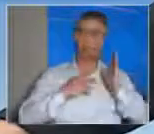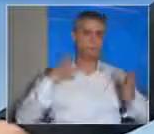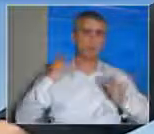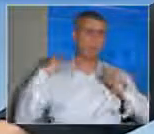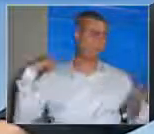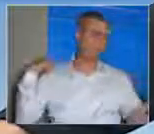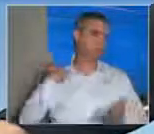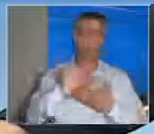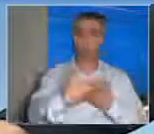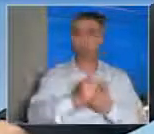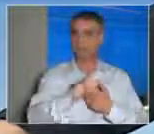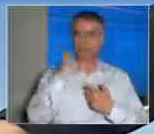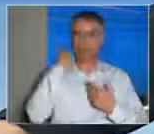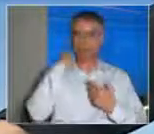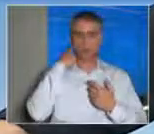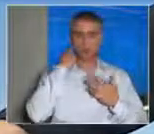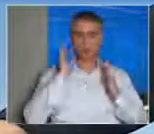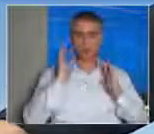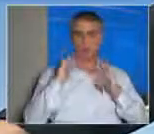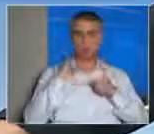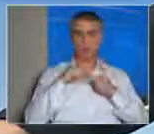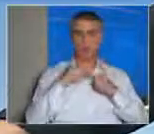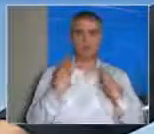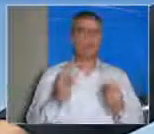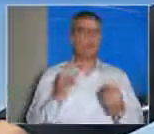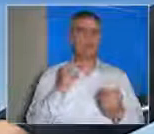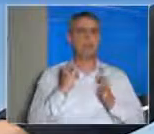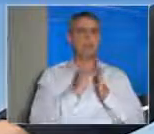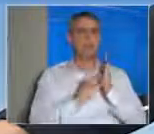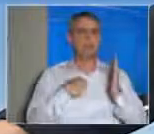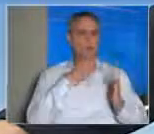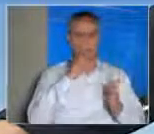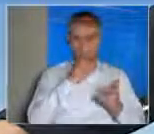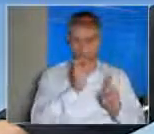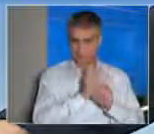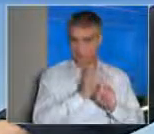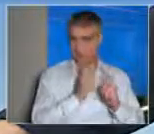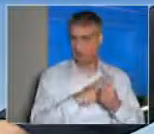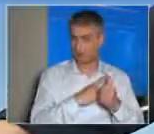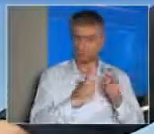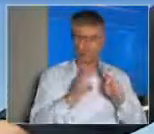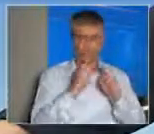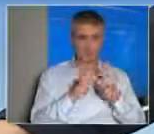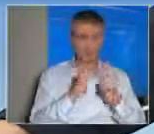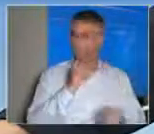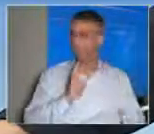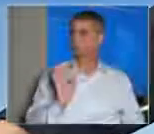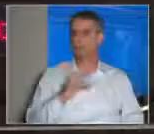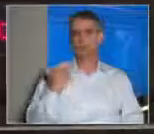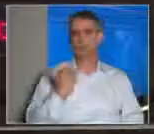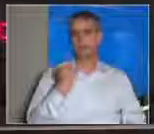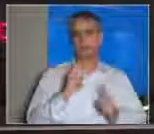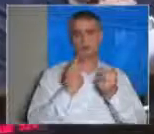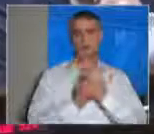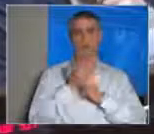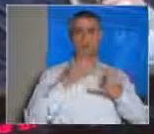זה לא תמיד נשמע כל כך חיובי. על אילו חקיקות אנחנו מדברים? חסינויות, צרפתים? קודם כל זה תמיד קורה